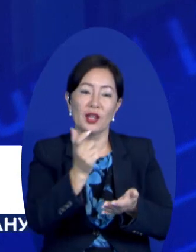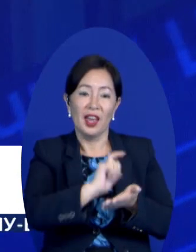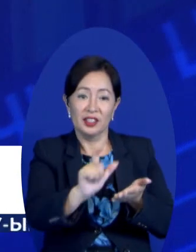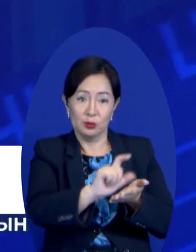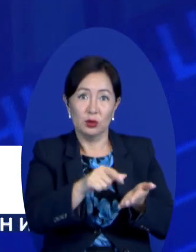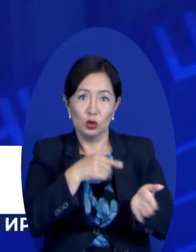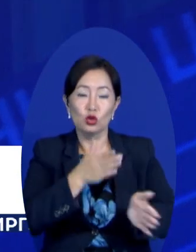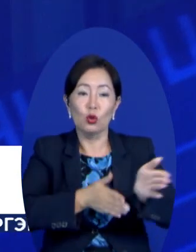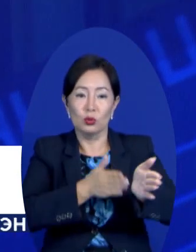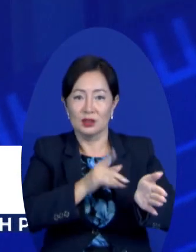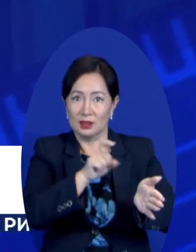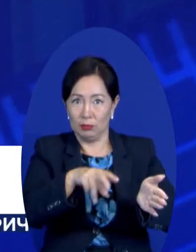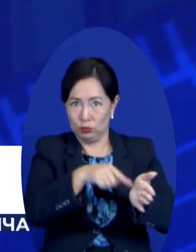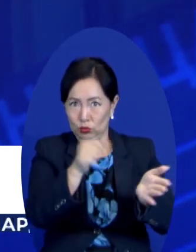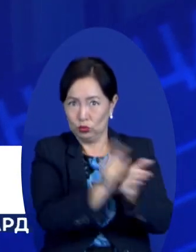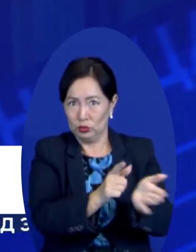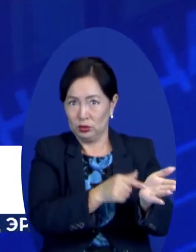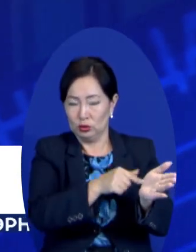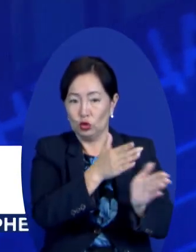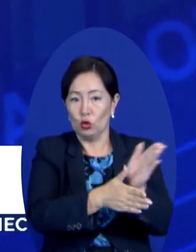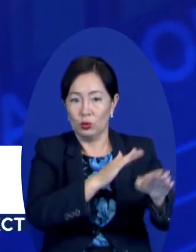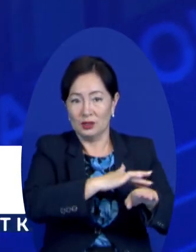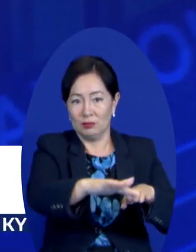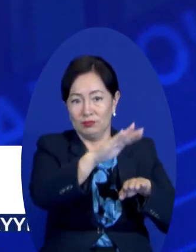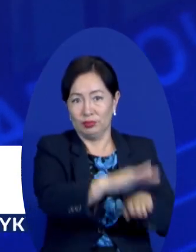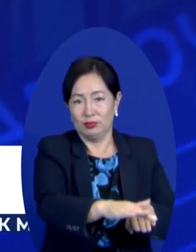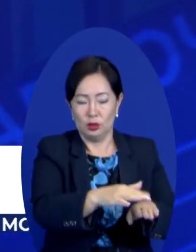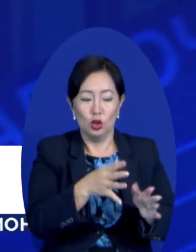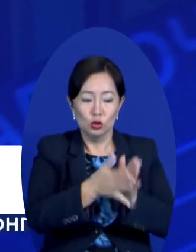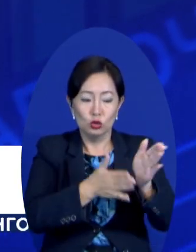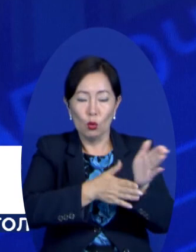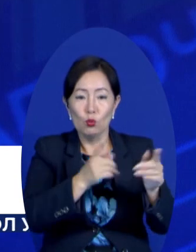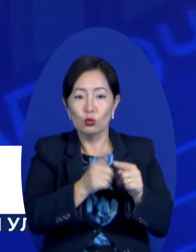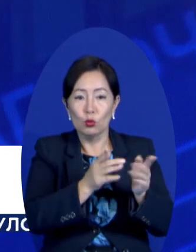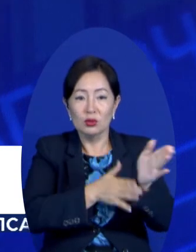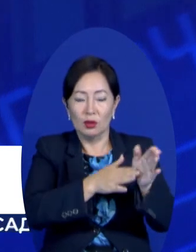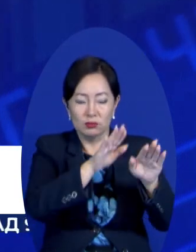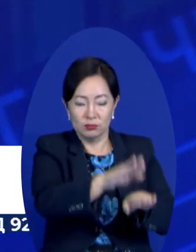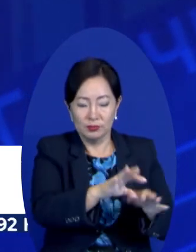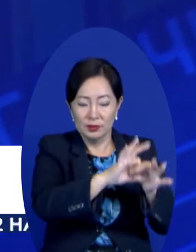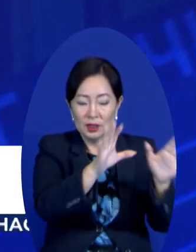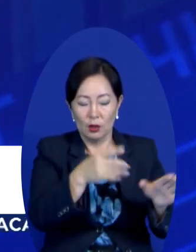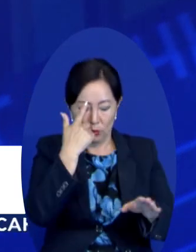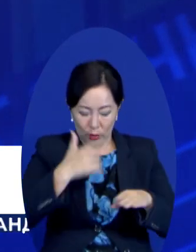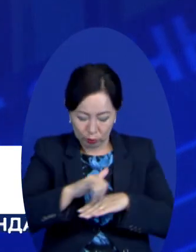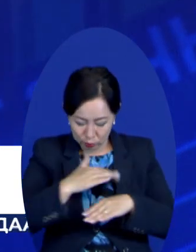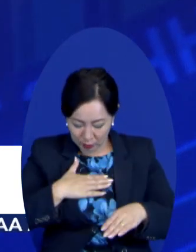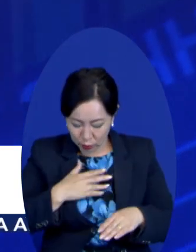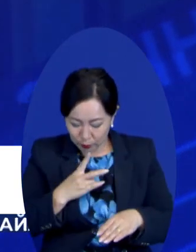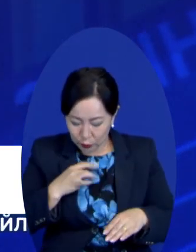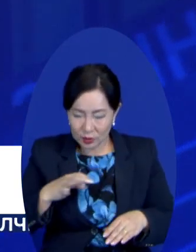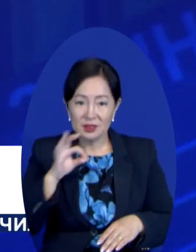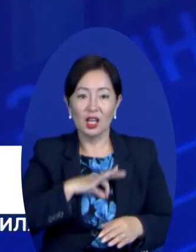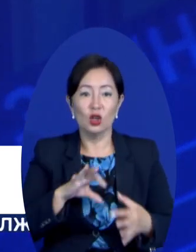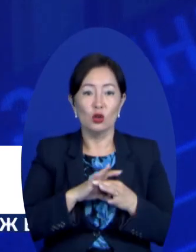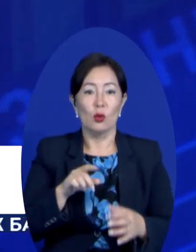зам одоо зайшгүй шаардлагатай. Тэгэхээр төмөр зам ашиглалтанд орно гэдэг бол манай Монгол улсын нүүрсний салбарт бол одоо хамгийн ач холбогдолтой